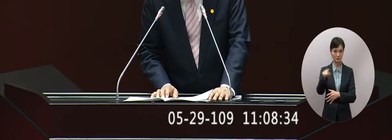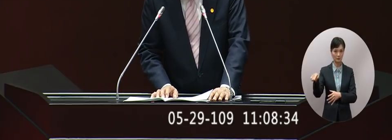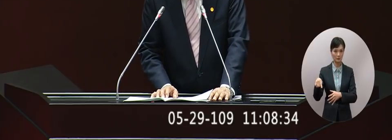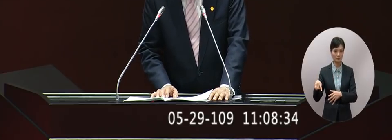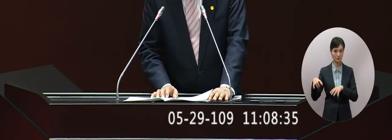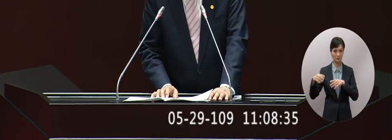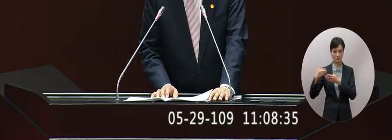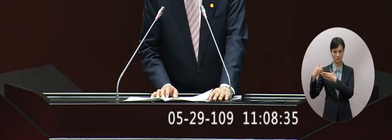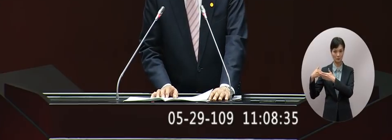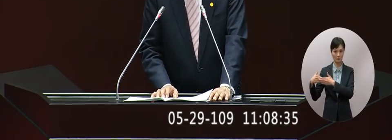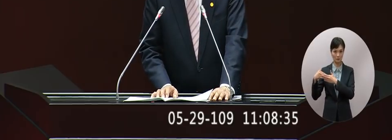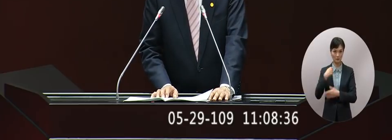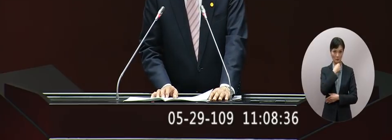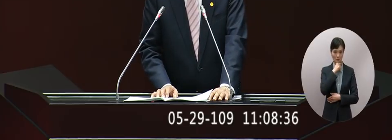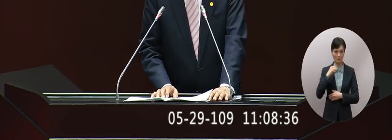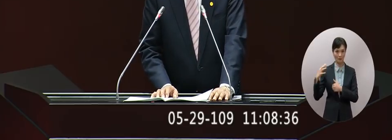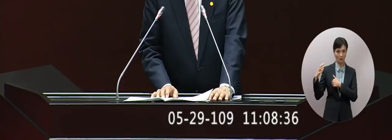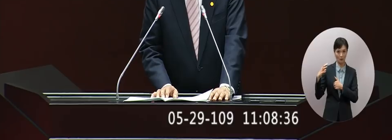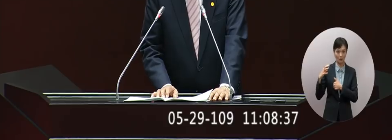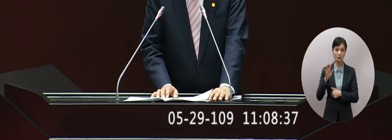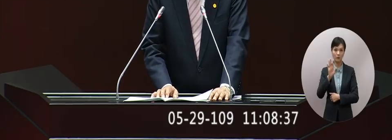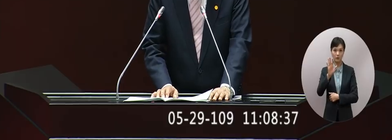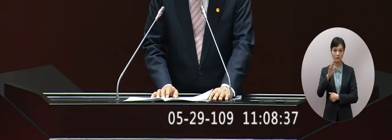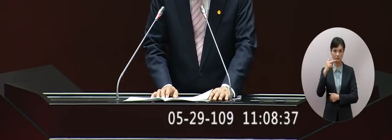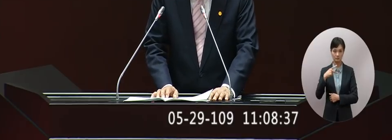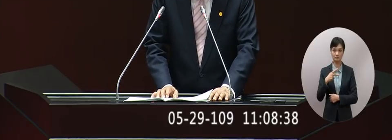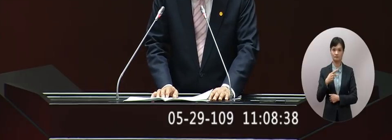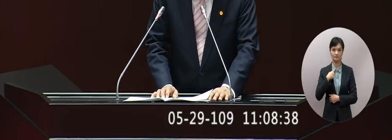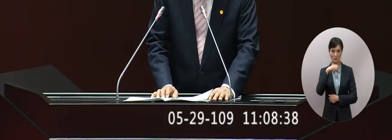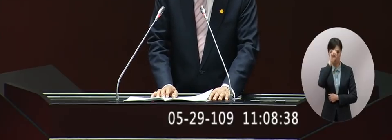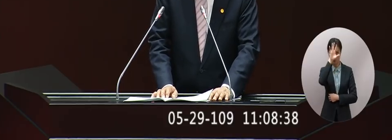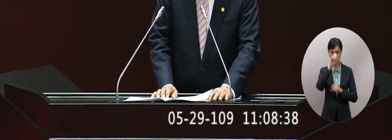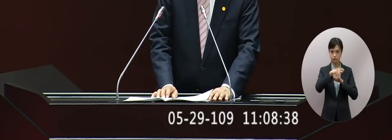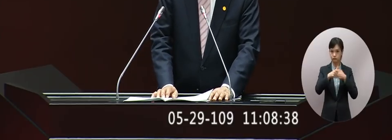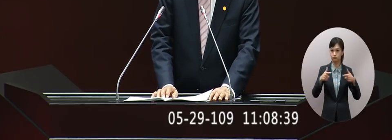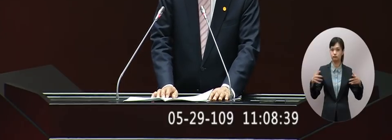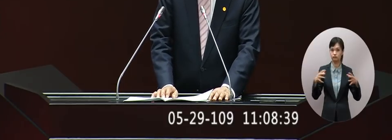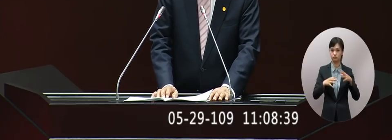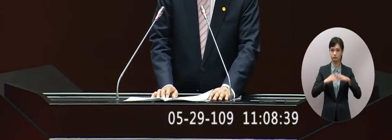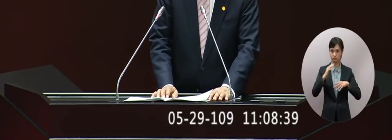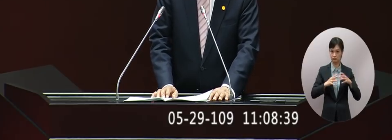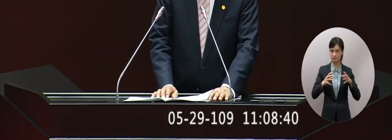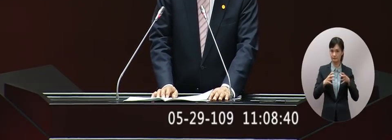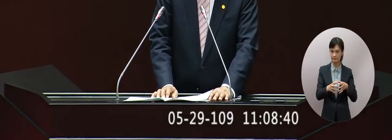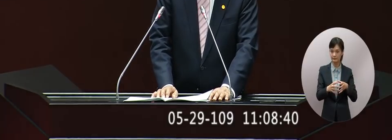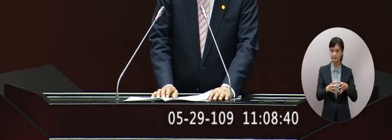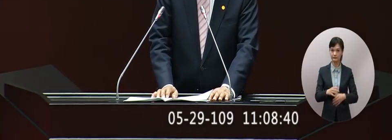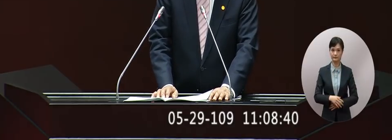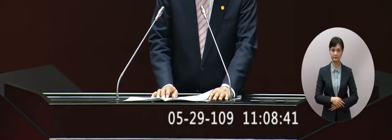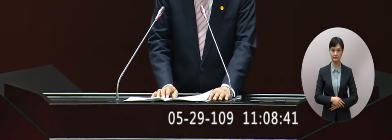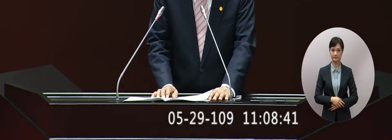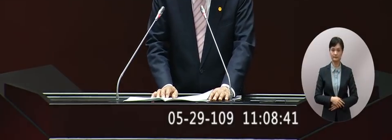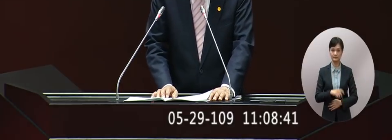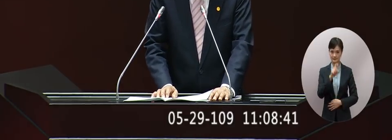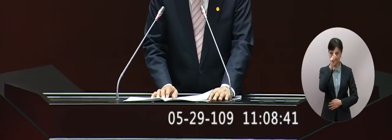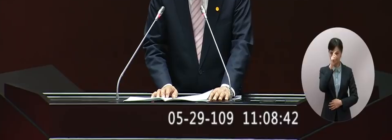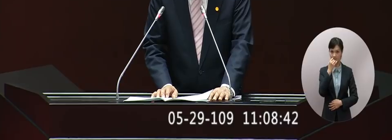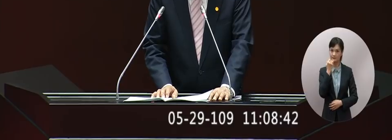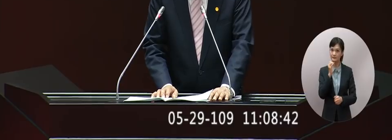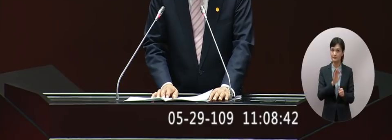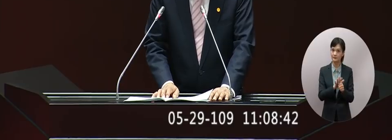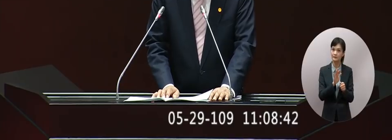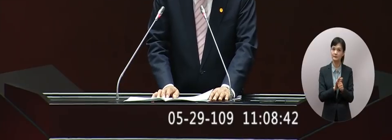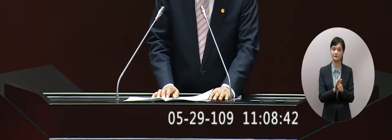胁，朝野更需要团结一心，为建设更美好、更安